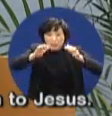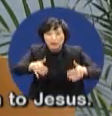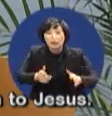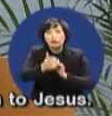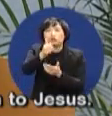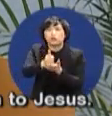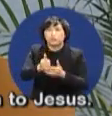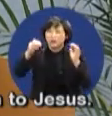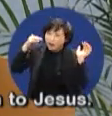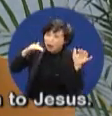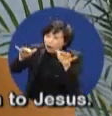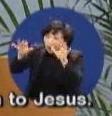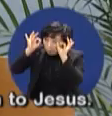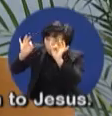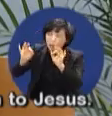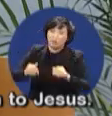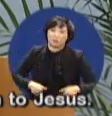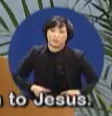예수가 주목되어야 한다.